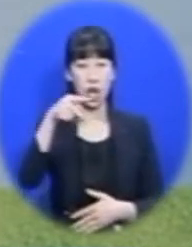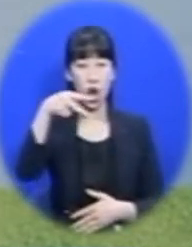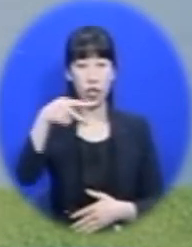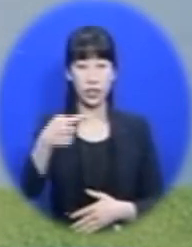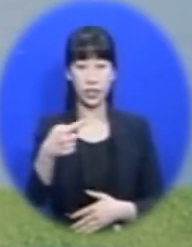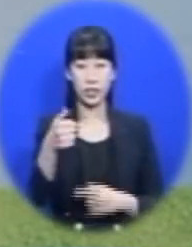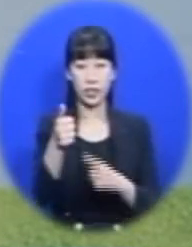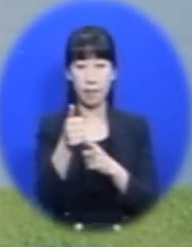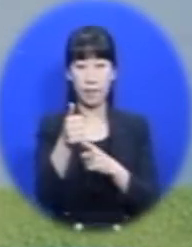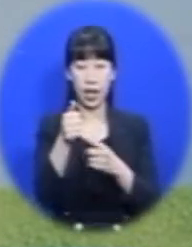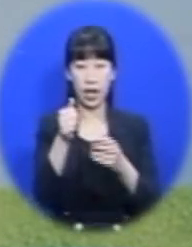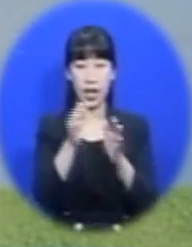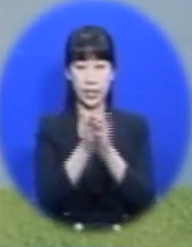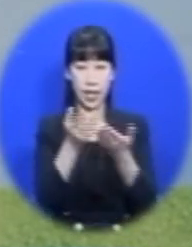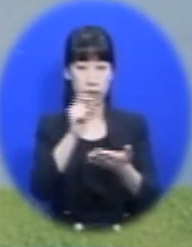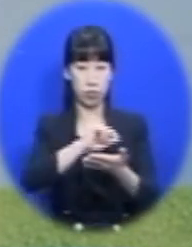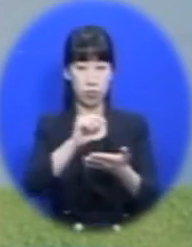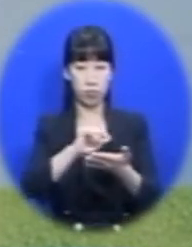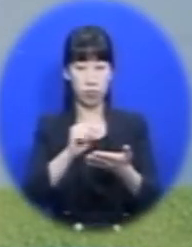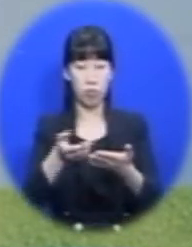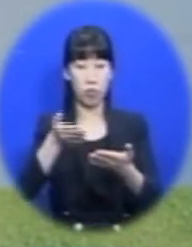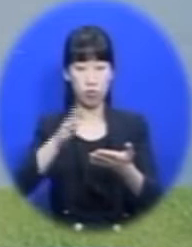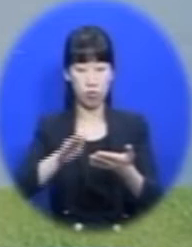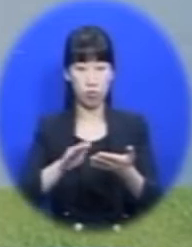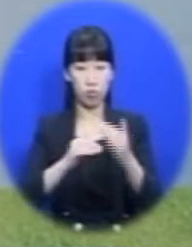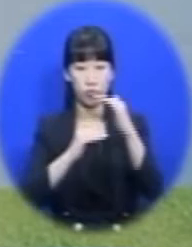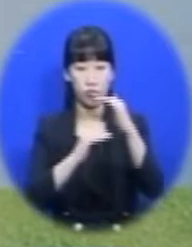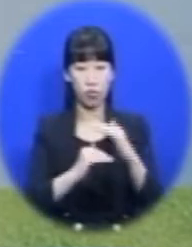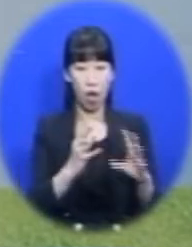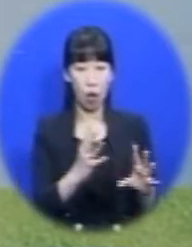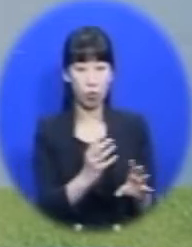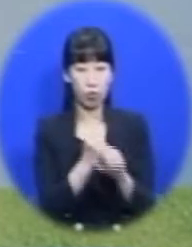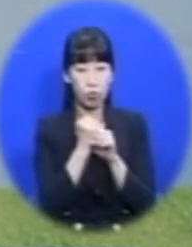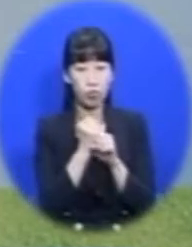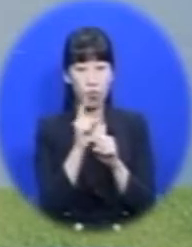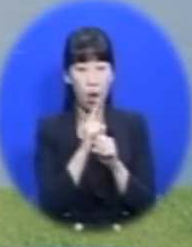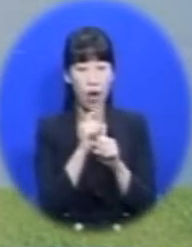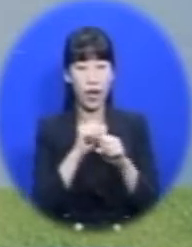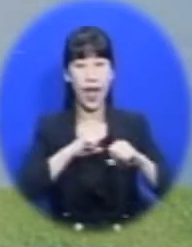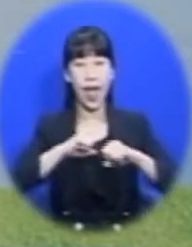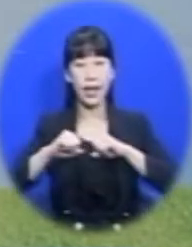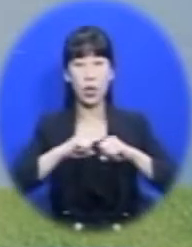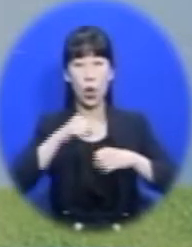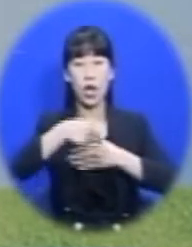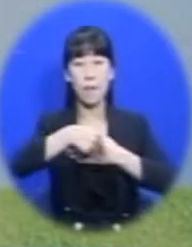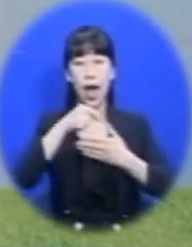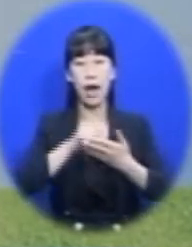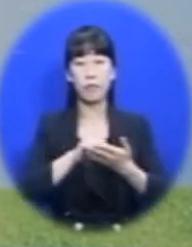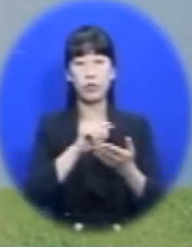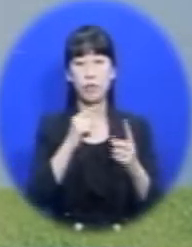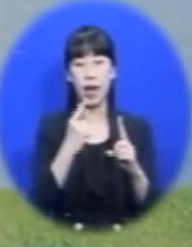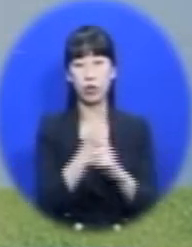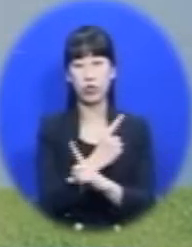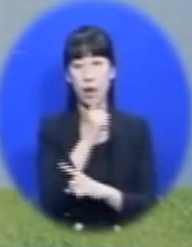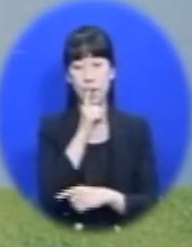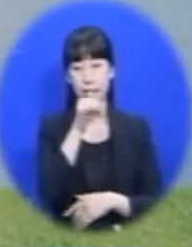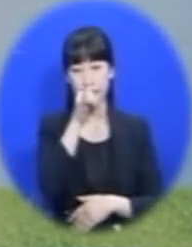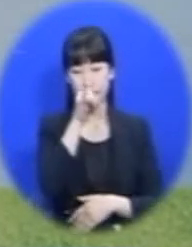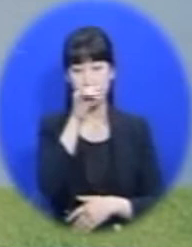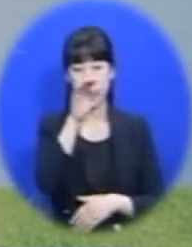쓴 책인데 한마디로 결론을 지어 말하면 행동이 마음을 바꾼다는 겁니다.